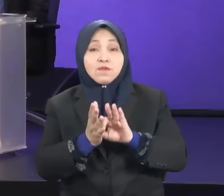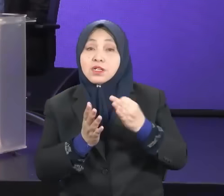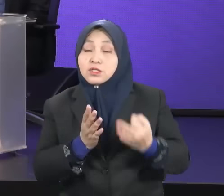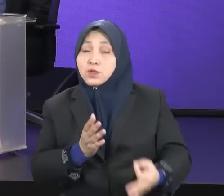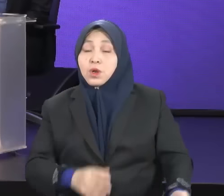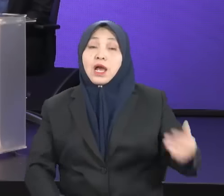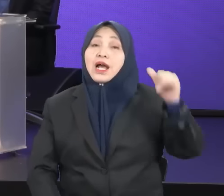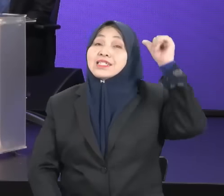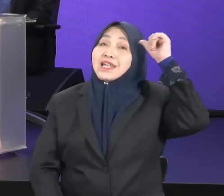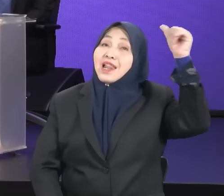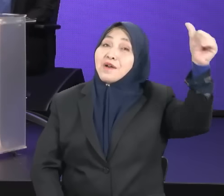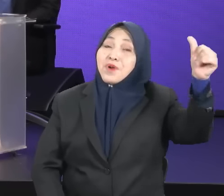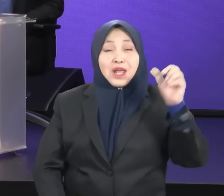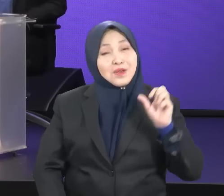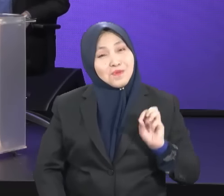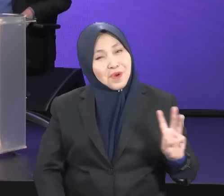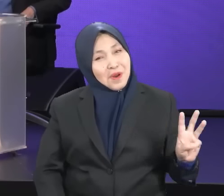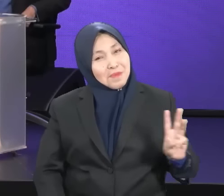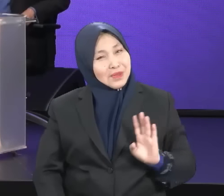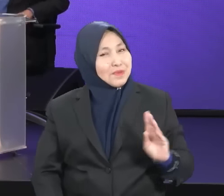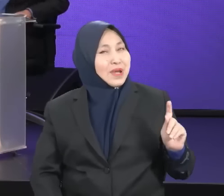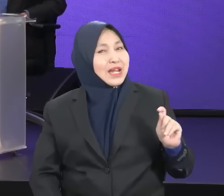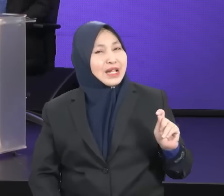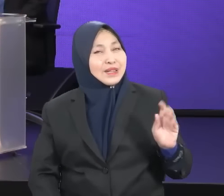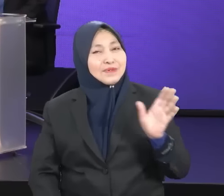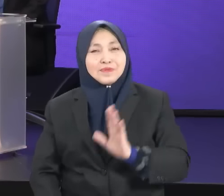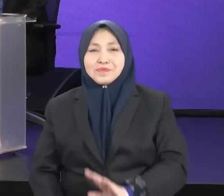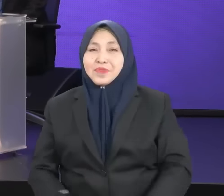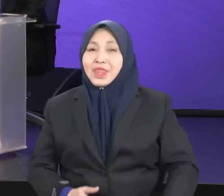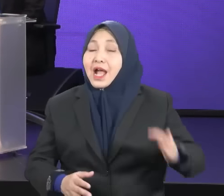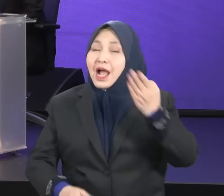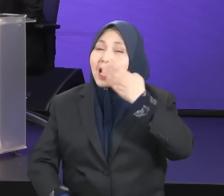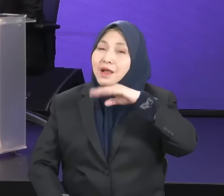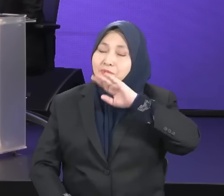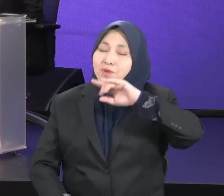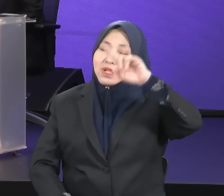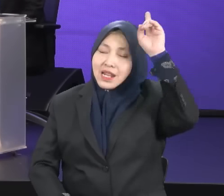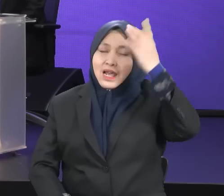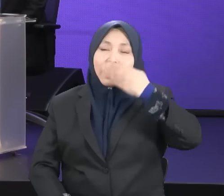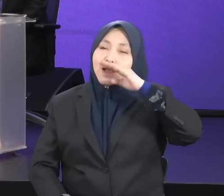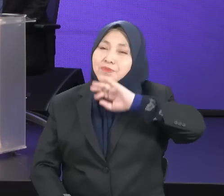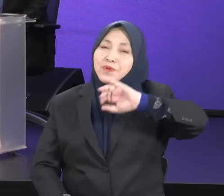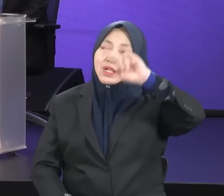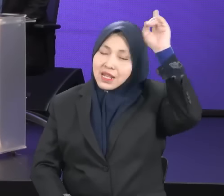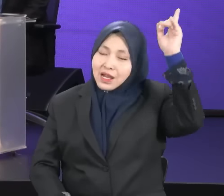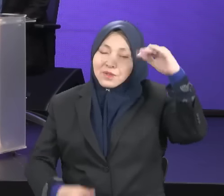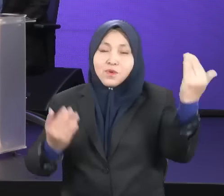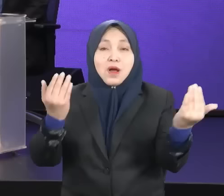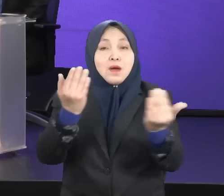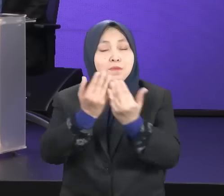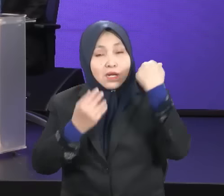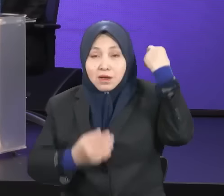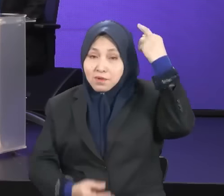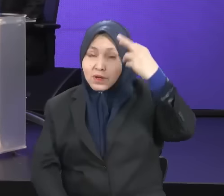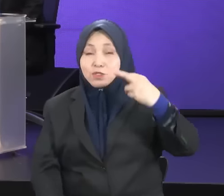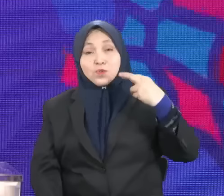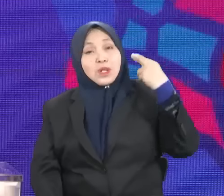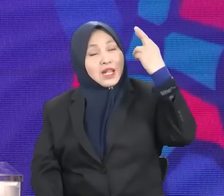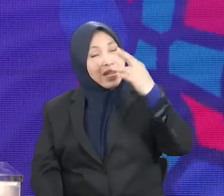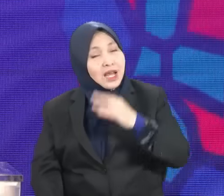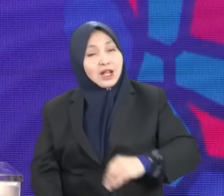Assalamualaikum Warahmatullahi Wabarakatuh Alhamdulillah tuh Alhamdulillah washolatu Wassalamualaikum